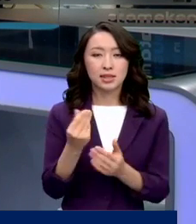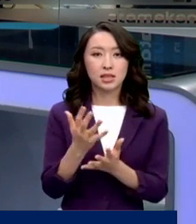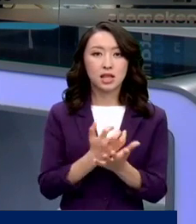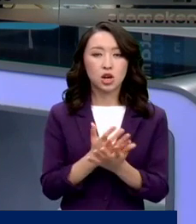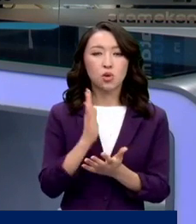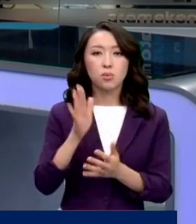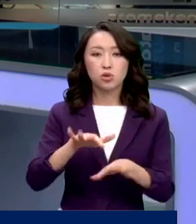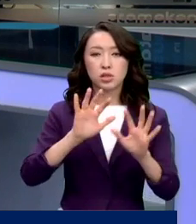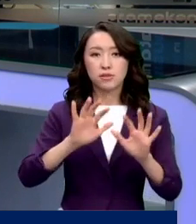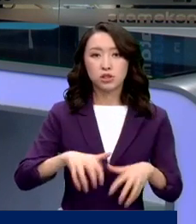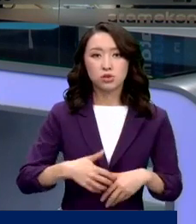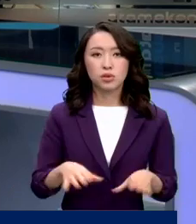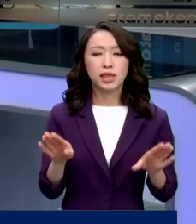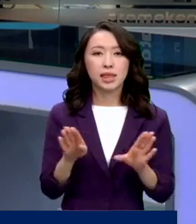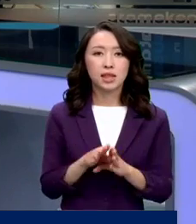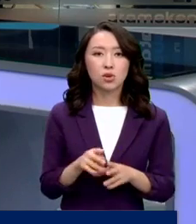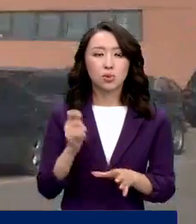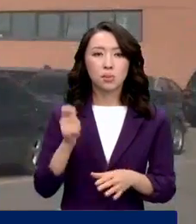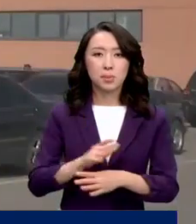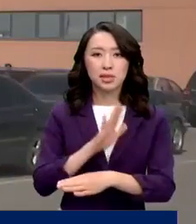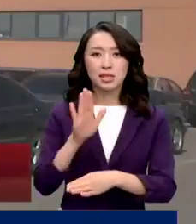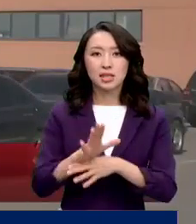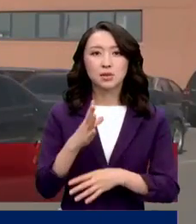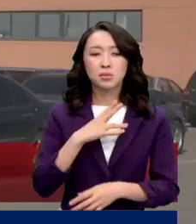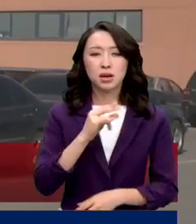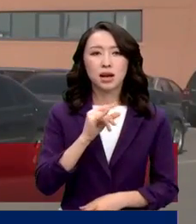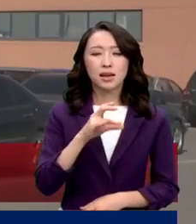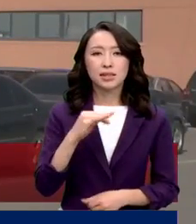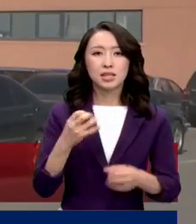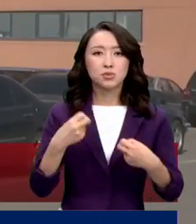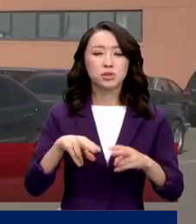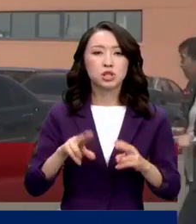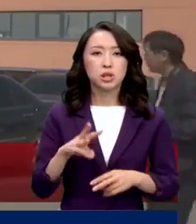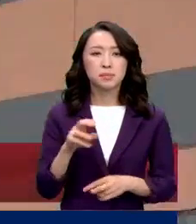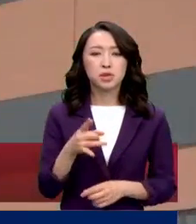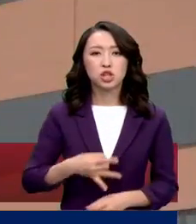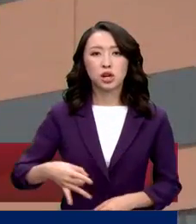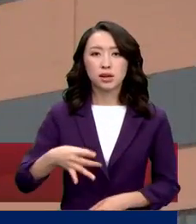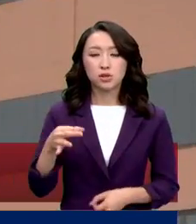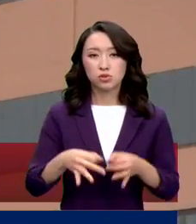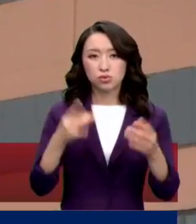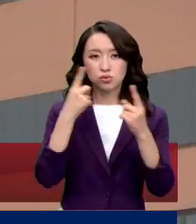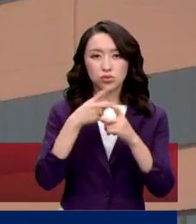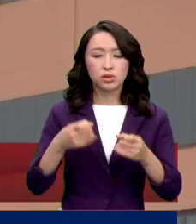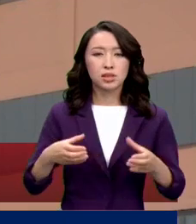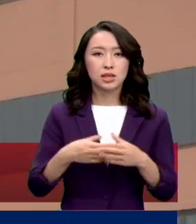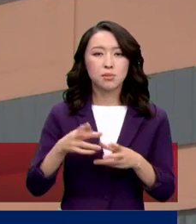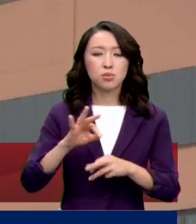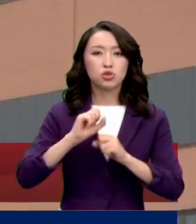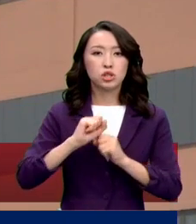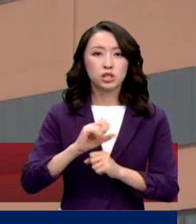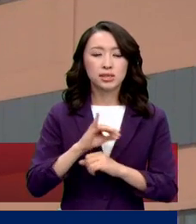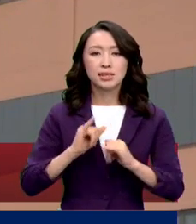будет конфисковано. Такое постановление вынес Карасайский специализированный межрайонный суд, сообщили в Агентстве по защите